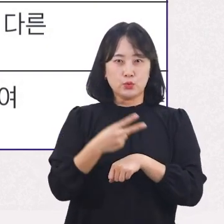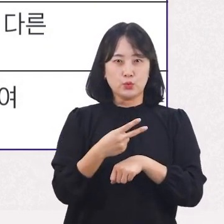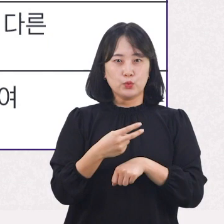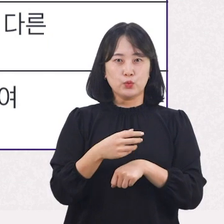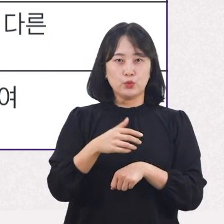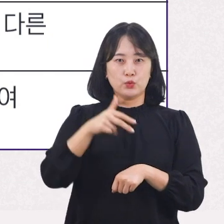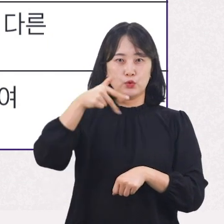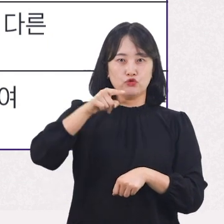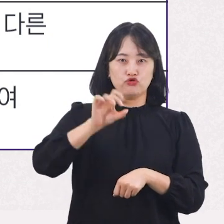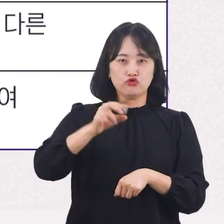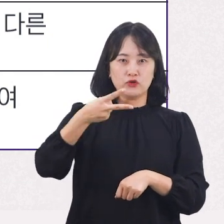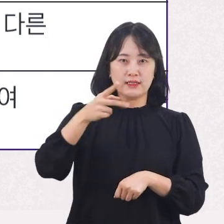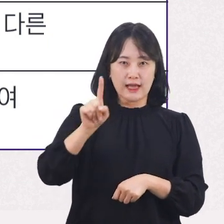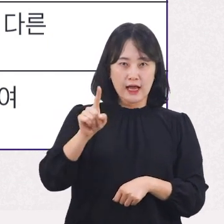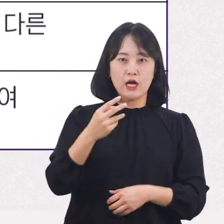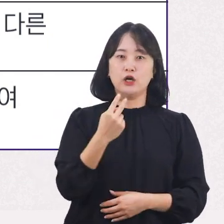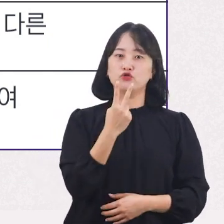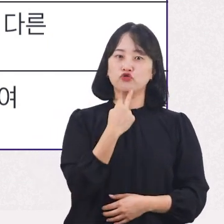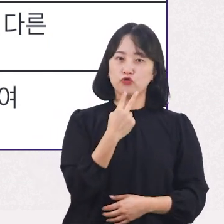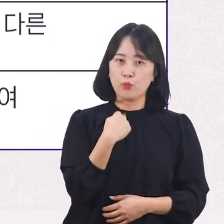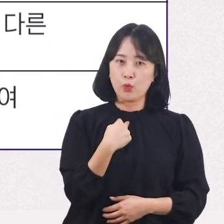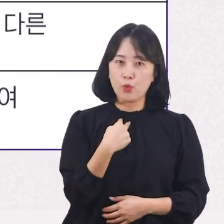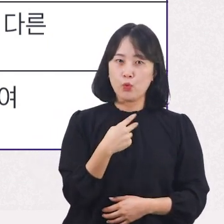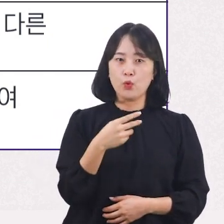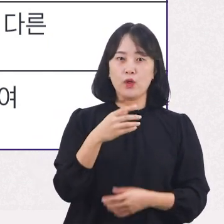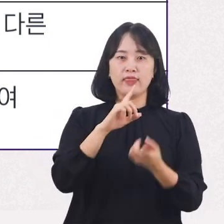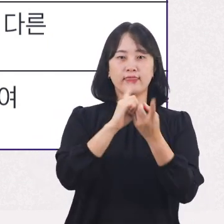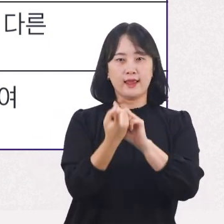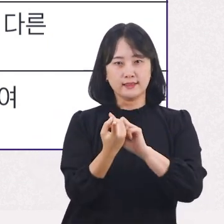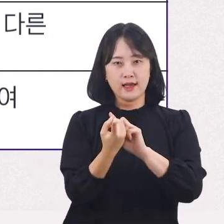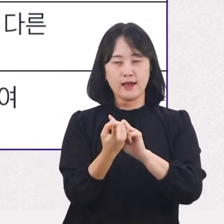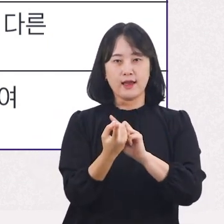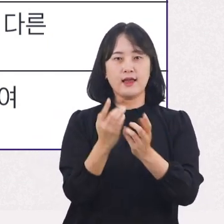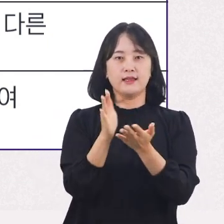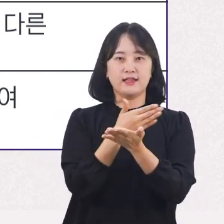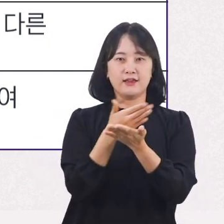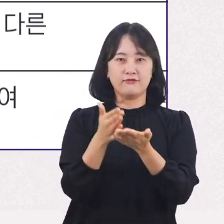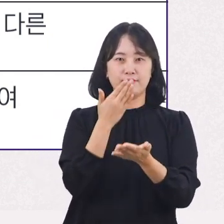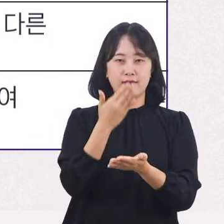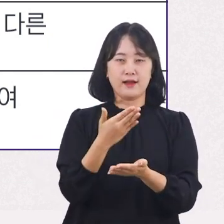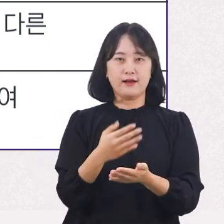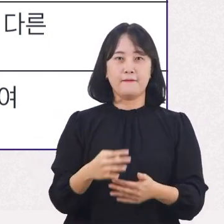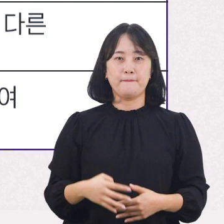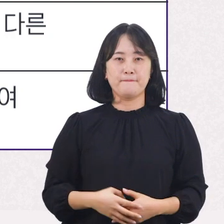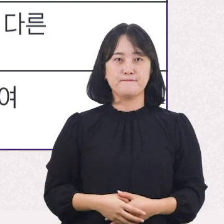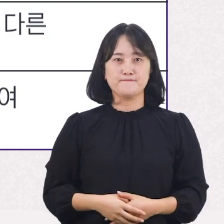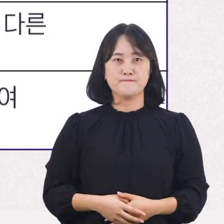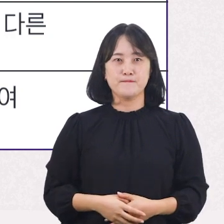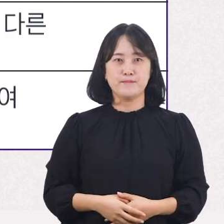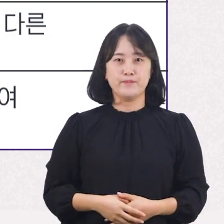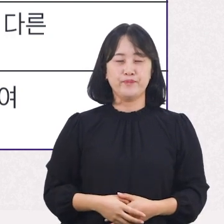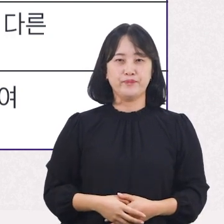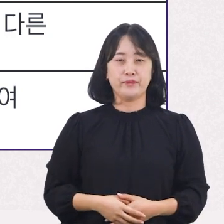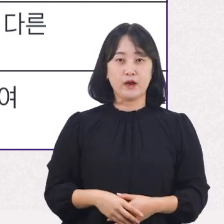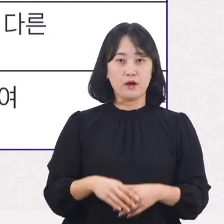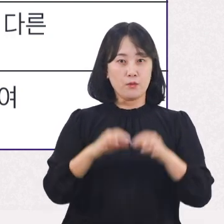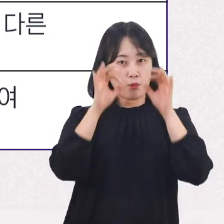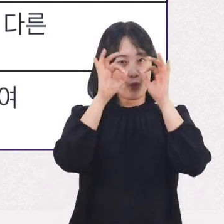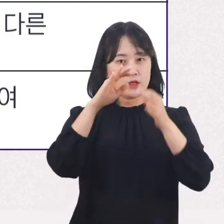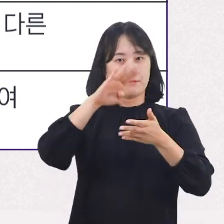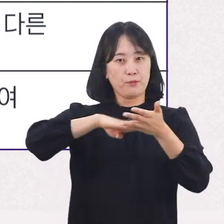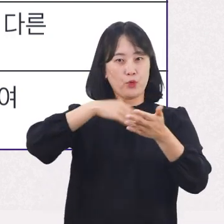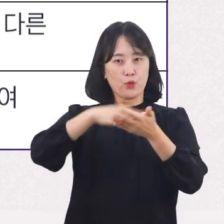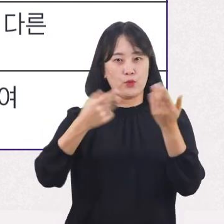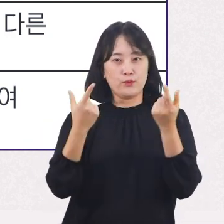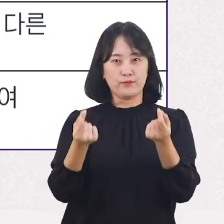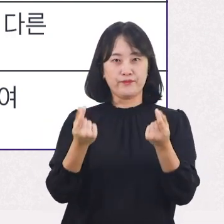교육과정, 중복 교육과정, 대체 교육과정으로 나누어 살펴볼 수 있으며 자세한 내용은 보시는 표와